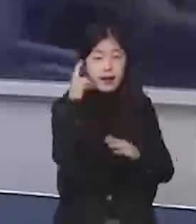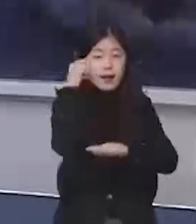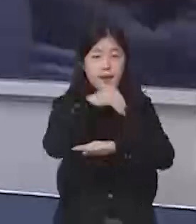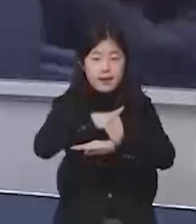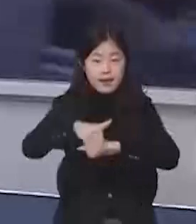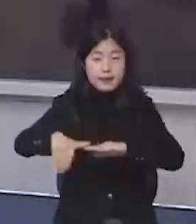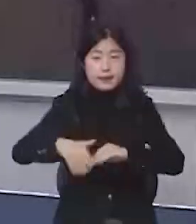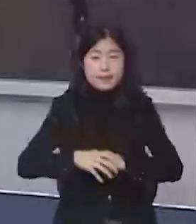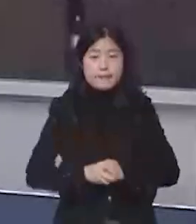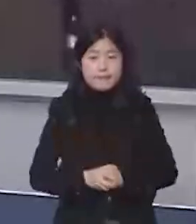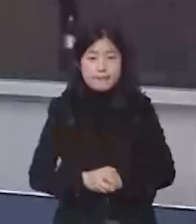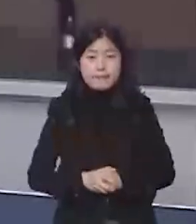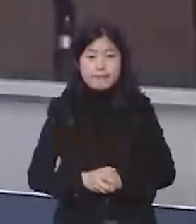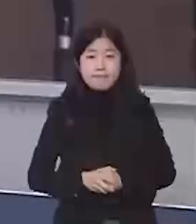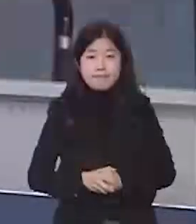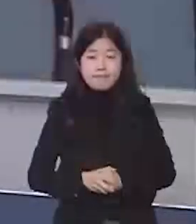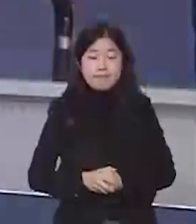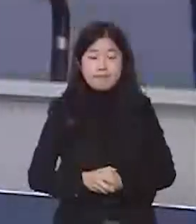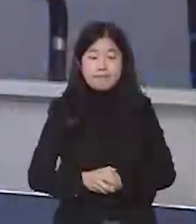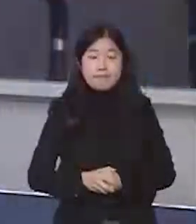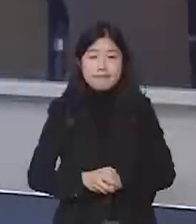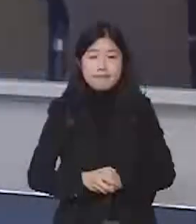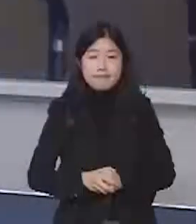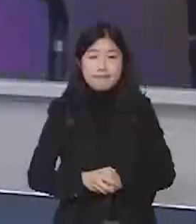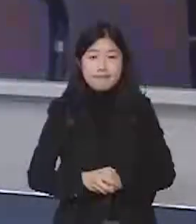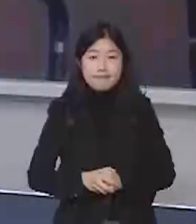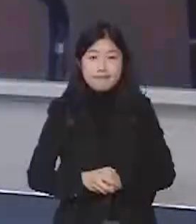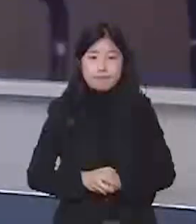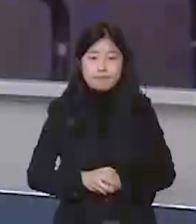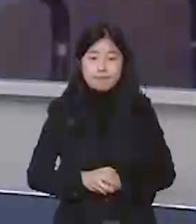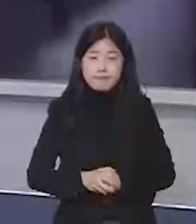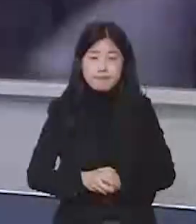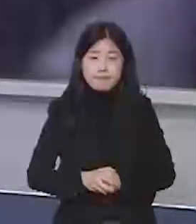나가겠다는 계획입니다 KBC 정의진입니다